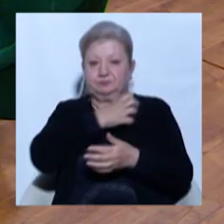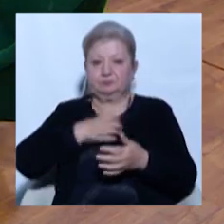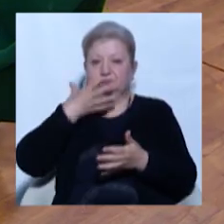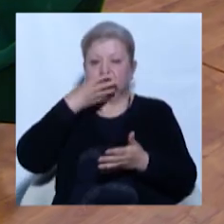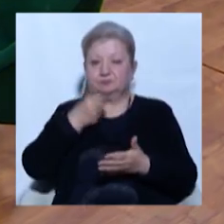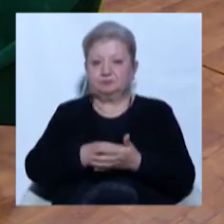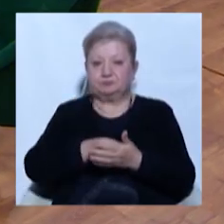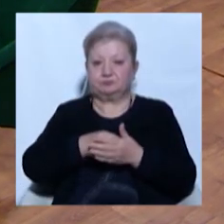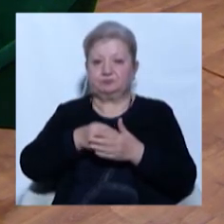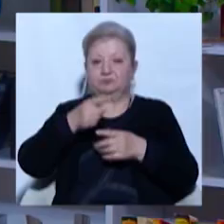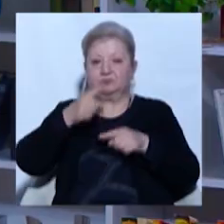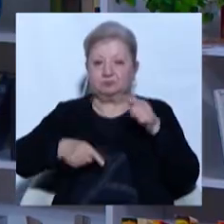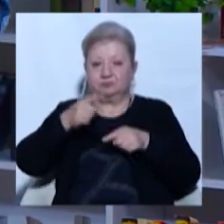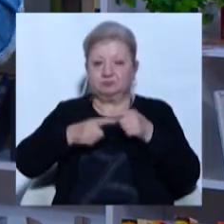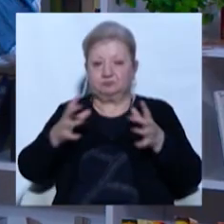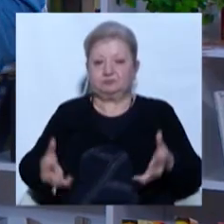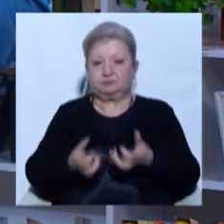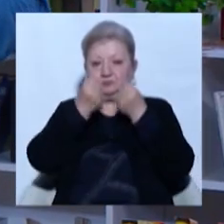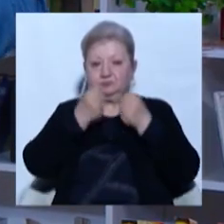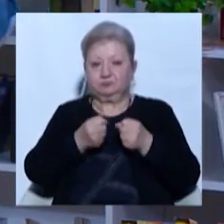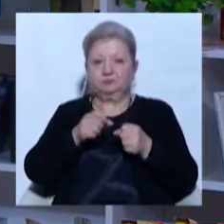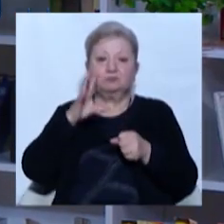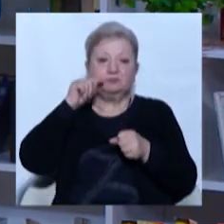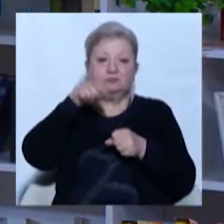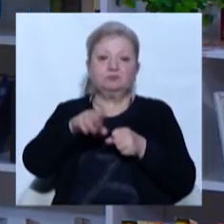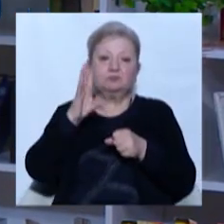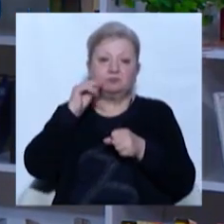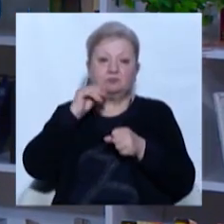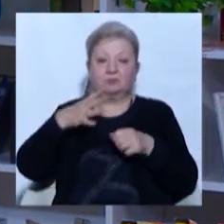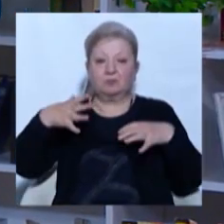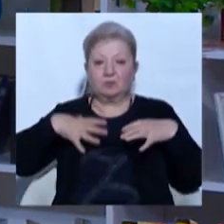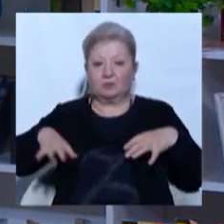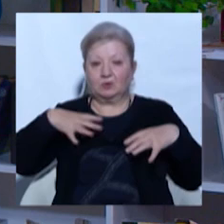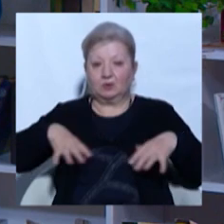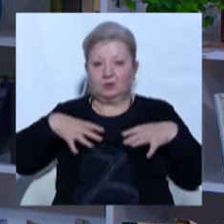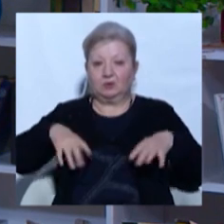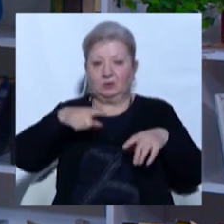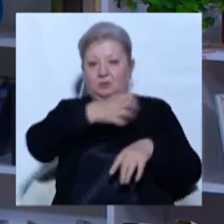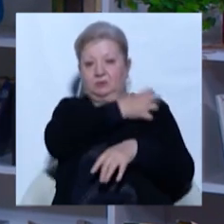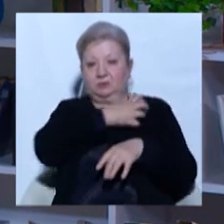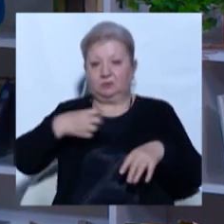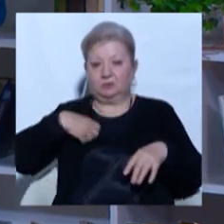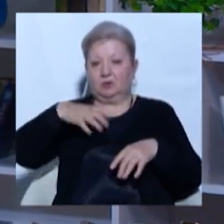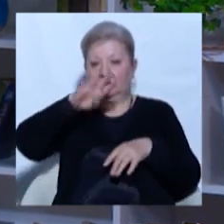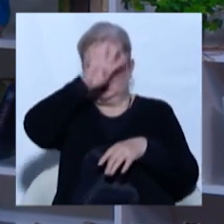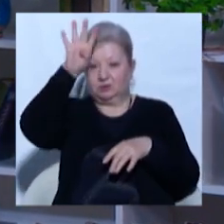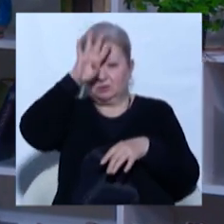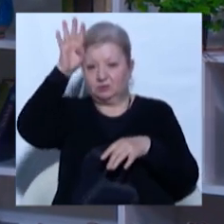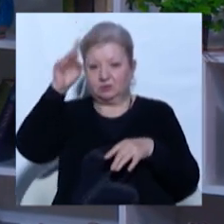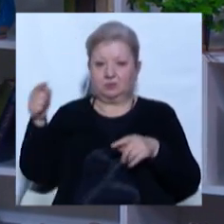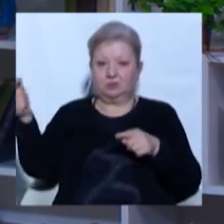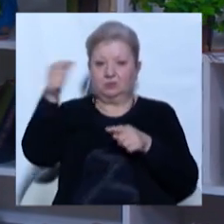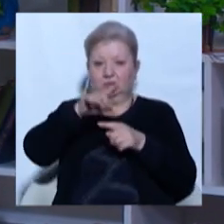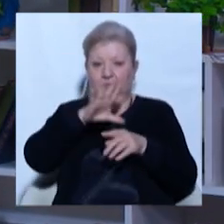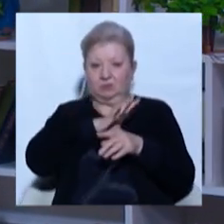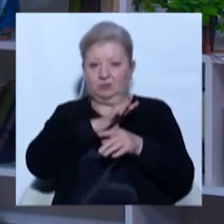გაძლიერებისა და გადარჩენისათვის. როგორც გითხარით იმ დროისათვის, ქართლის სამეფო ირანის სახელმწიფოს გავლენის ქვეშ